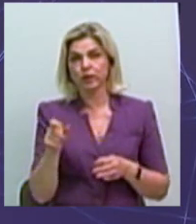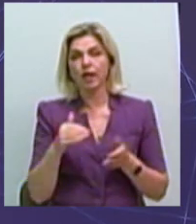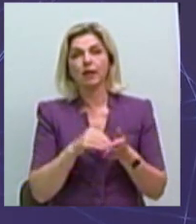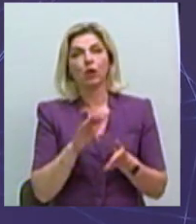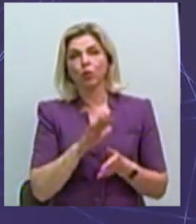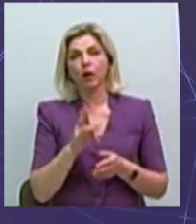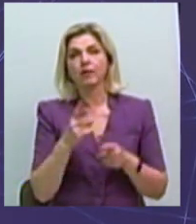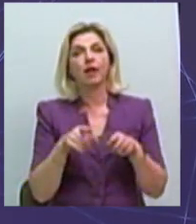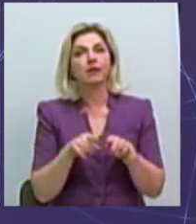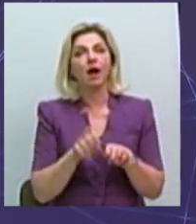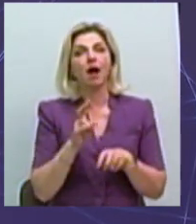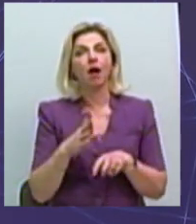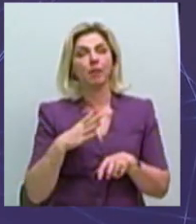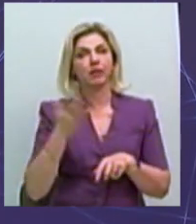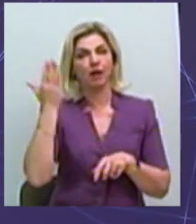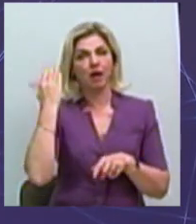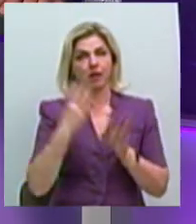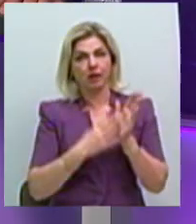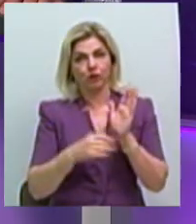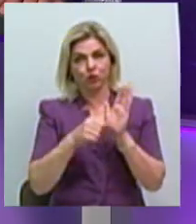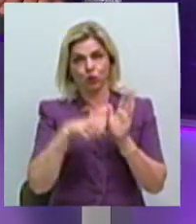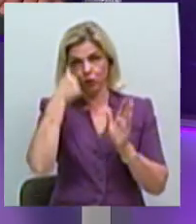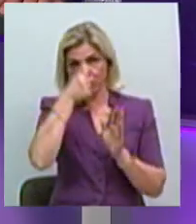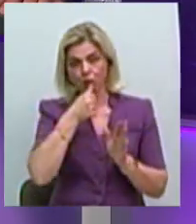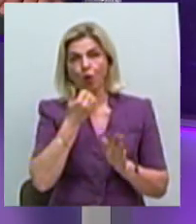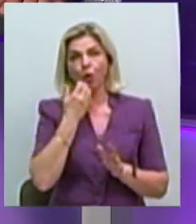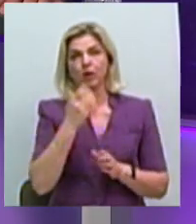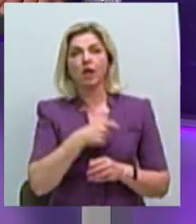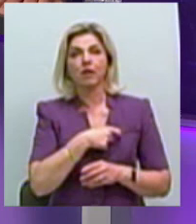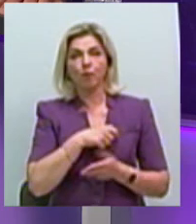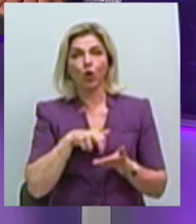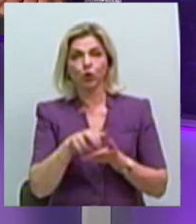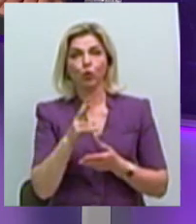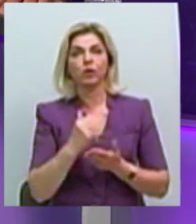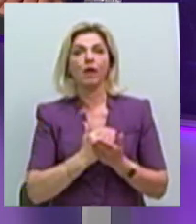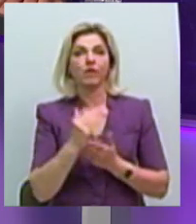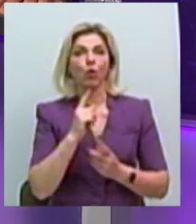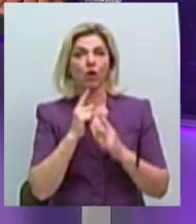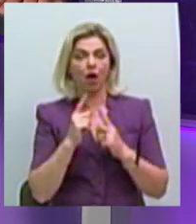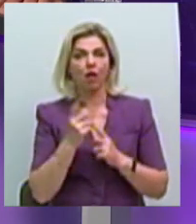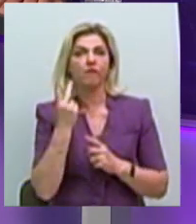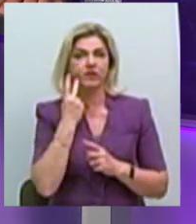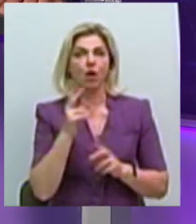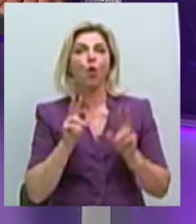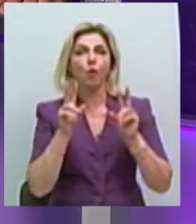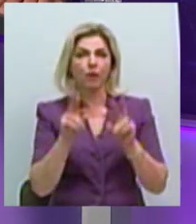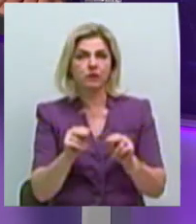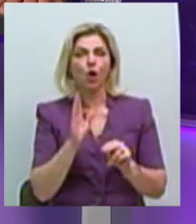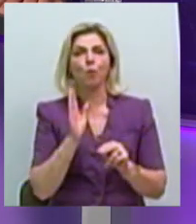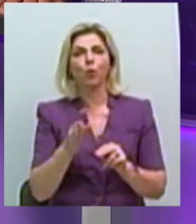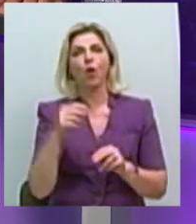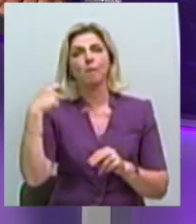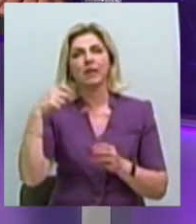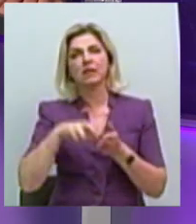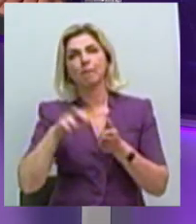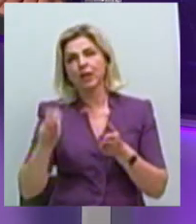недоторканність не така, як була в 96-му році. Постійно, коли депутати йдуть на Верховну Раду, йдуть на вибори, вони постійно обіцяють. Буде вам імпічмент, буде